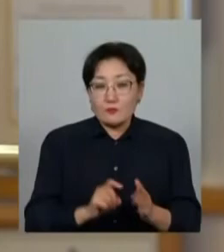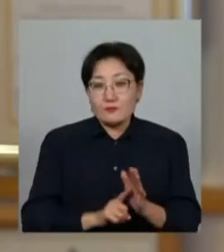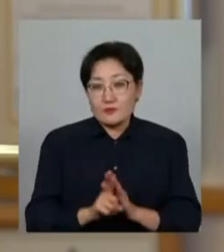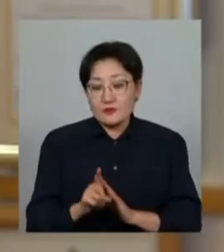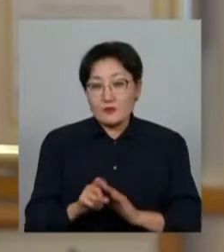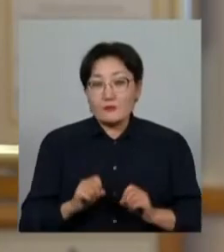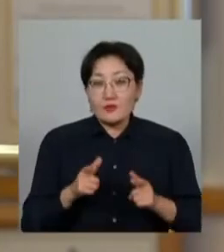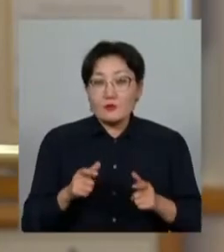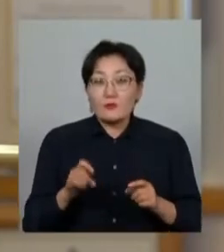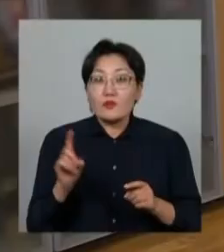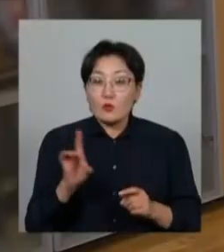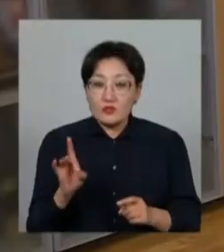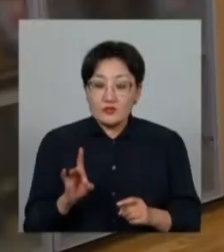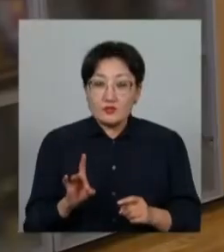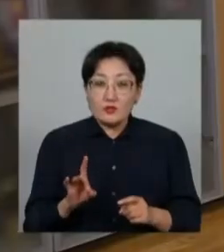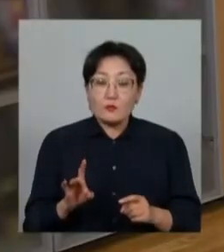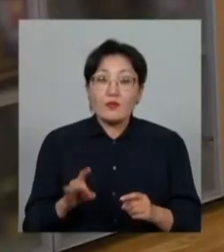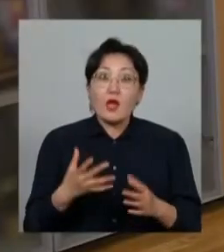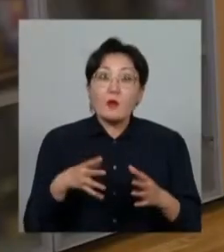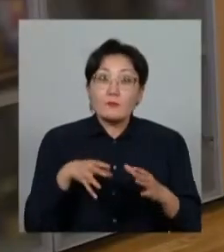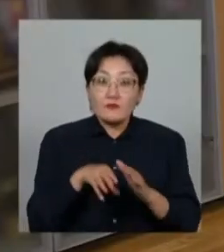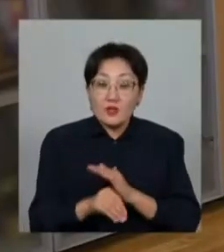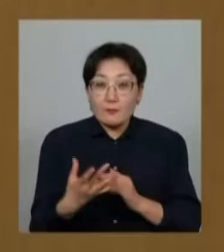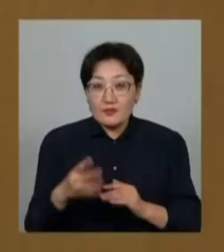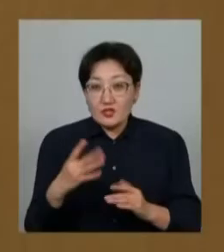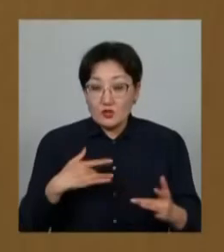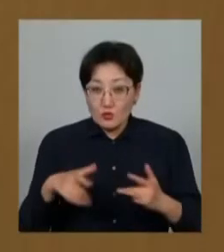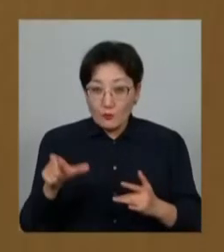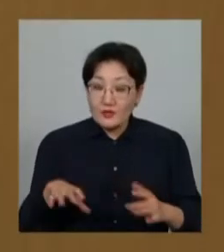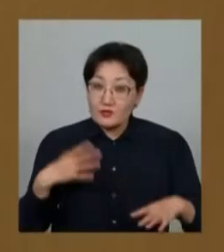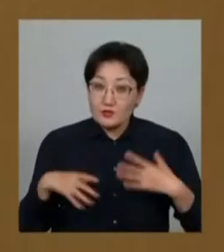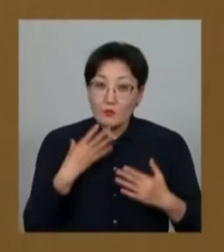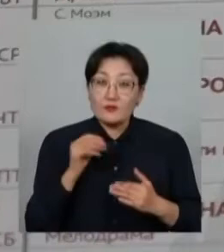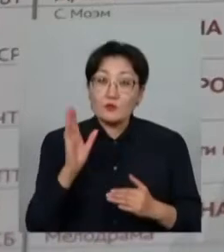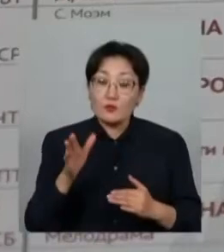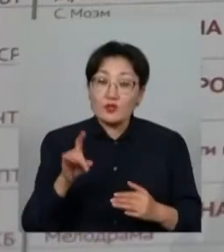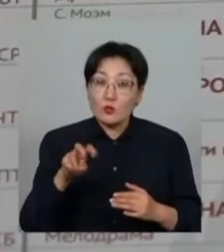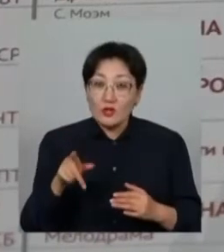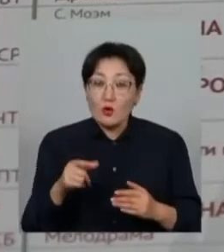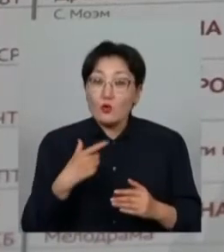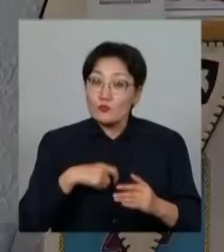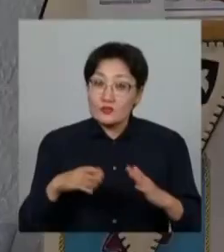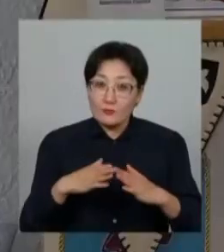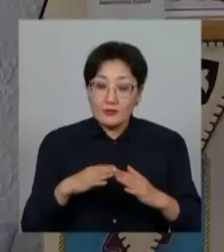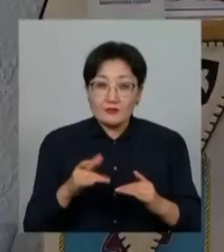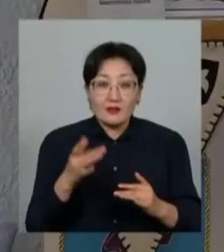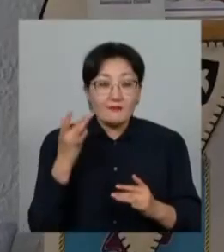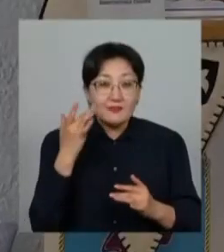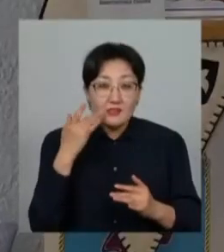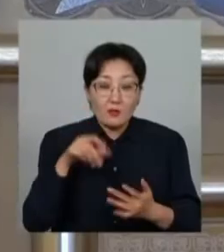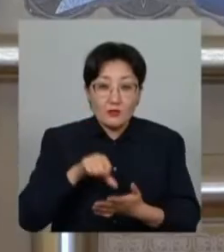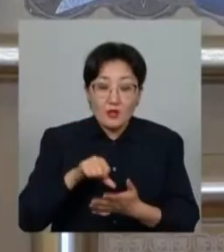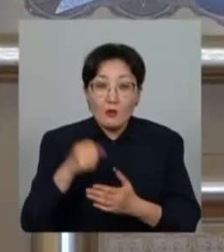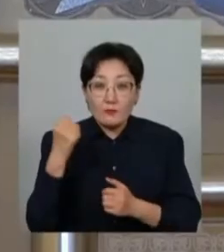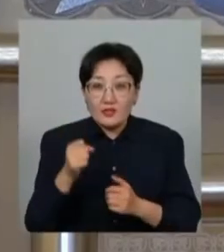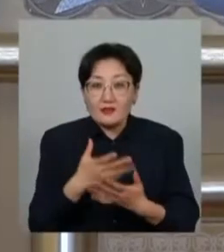наступающим Наурызом. В труппе 54 артиста. Все они сейчас репетируют свои будущие роли у себя дома. Они не раз были участниками и